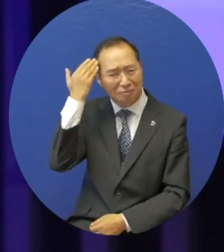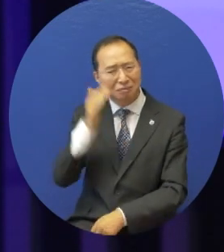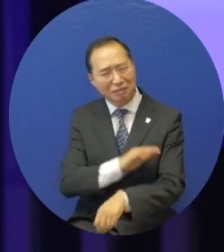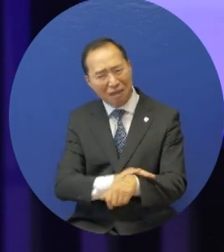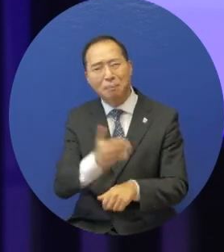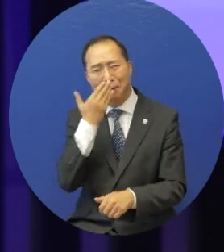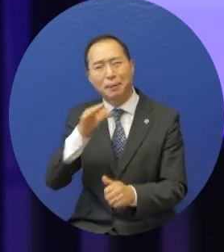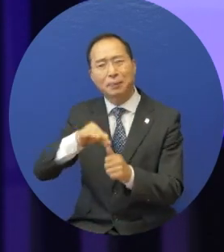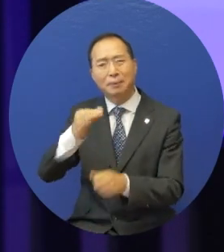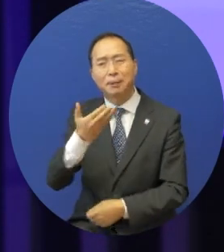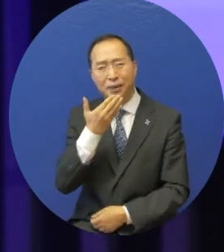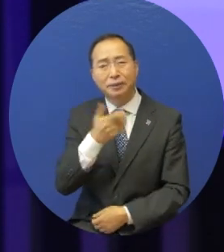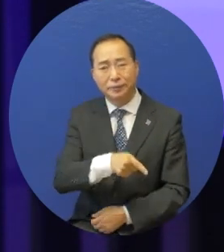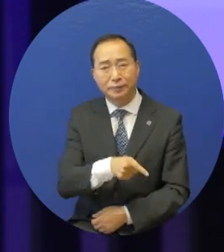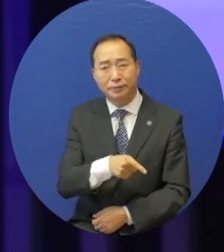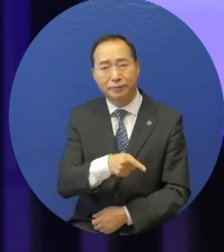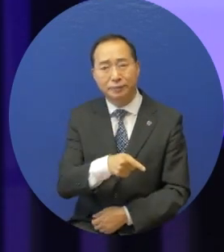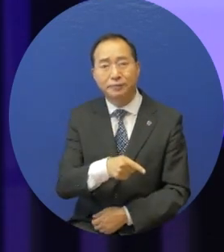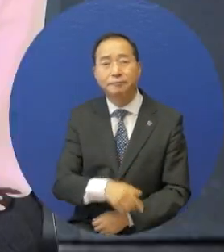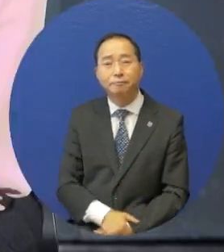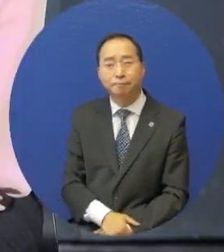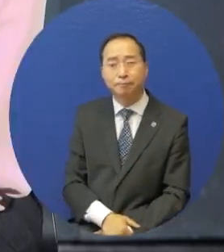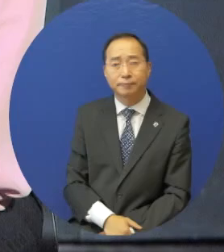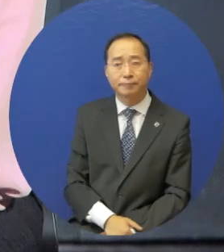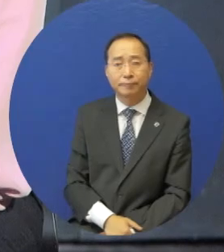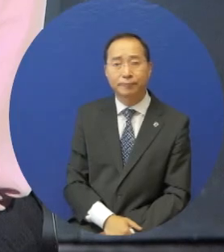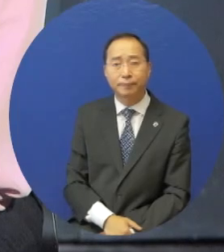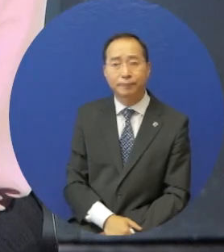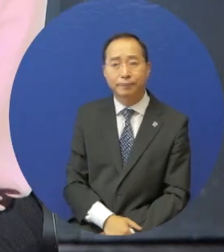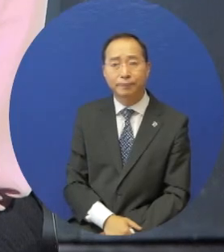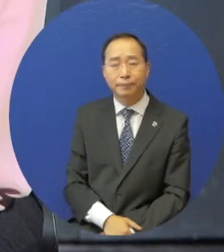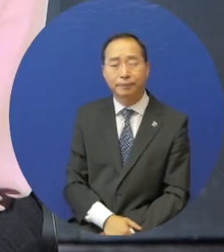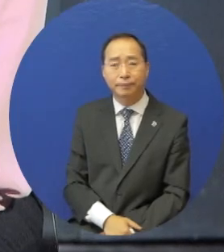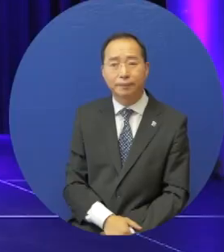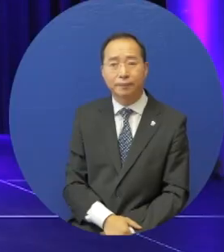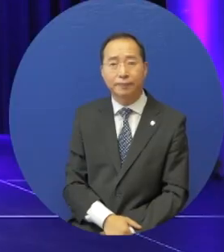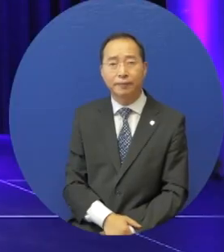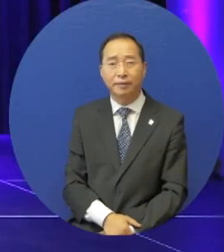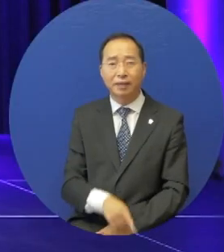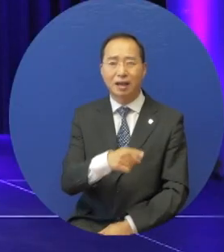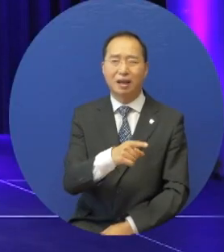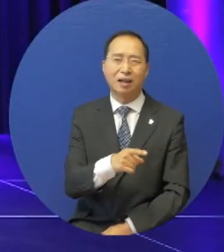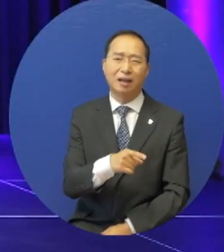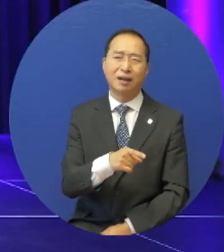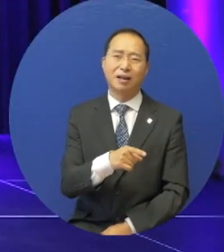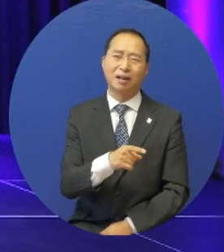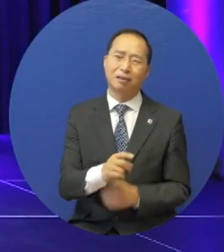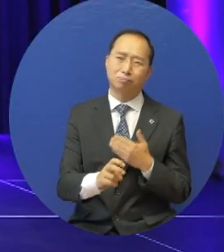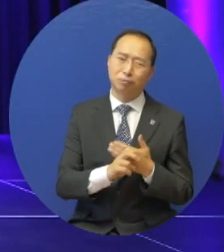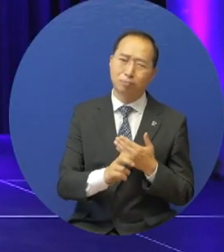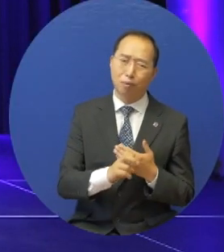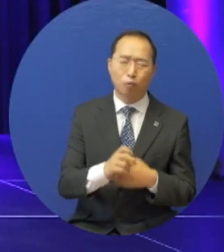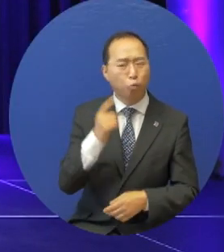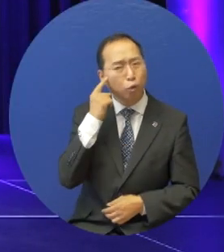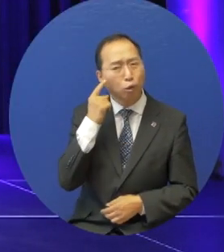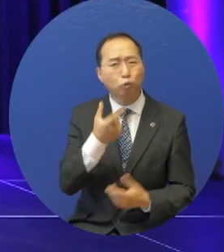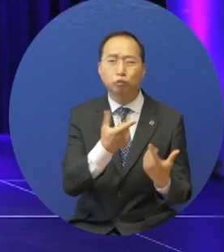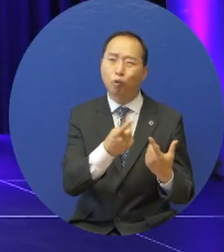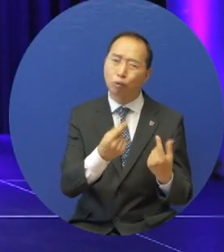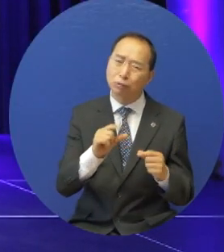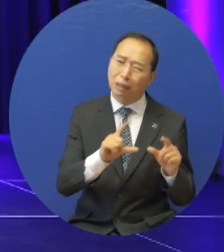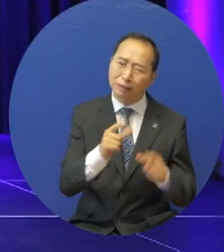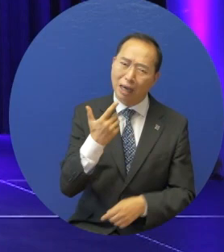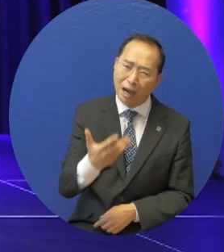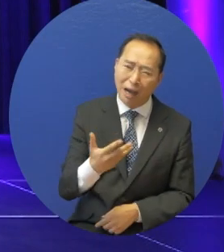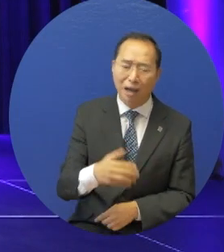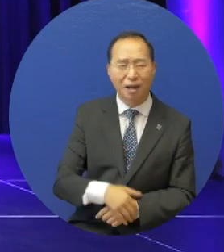지적인 능력이나 어떤 능력들을 펼칠 수 있는 기회는 충분히 마련됐을 것 같아요. 그러니까 우리는 저 불법자 왜 저렇게 살아